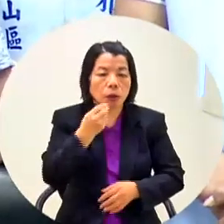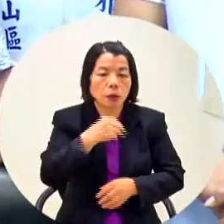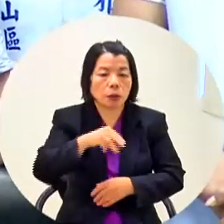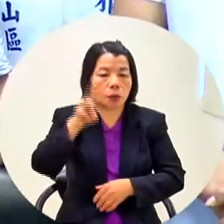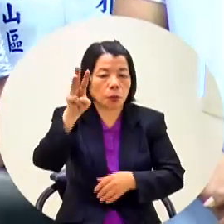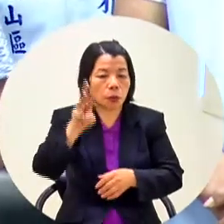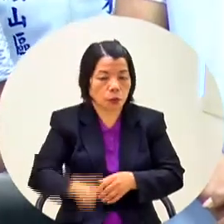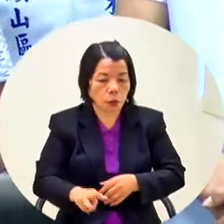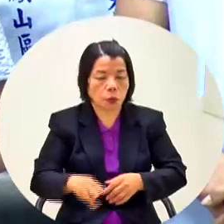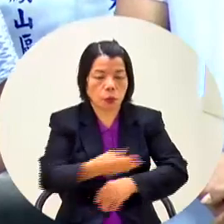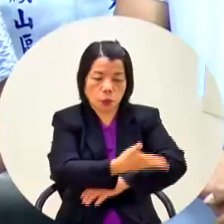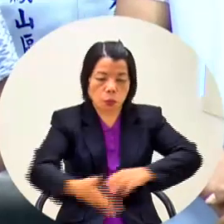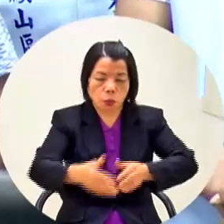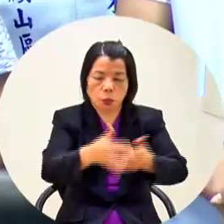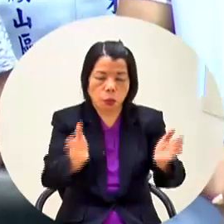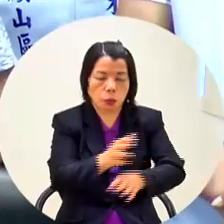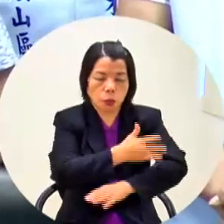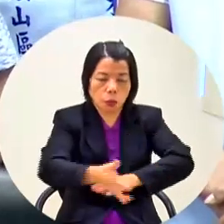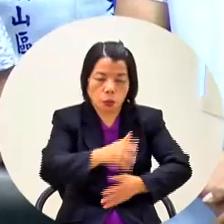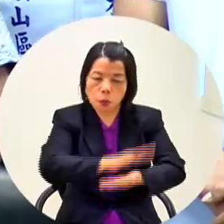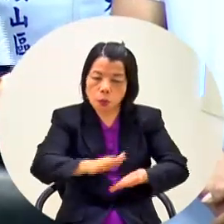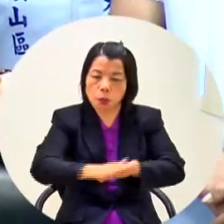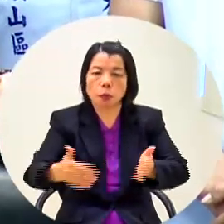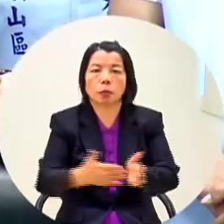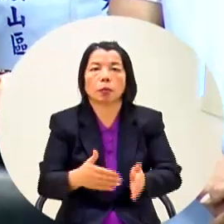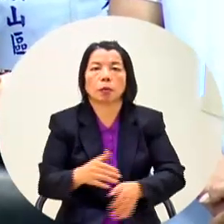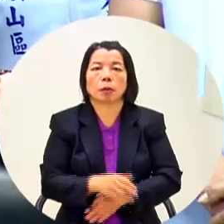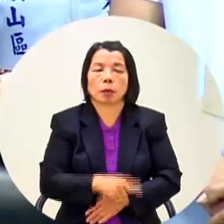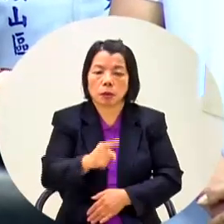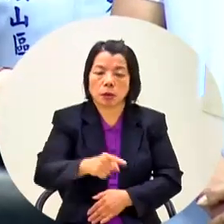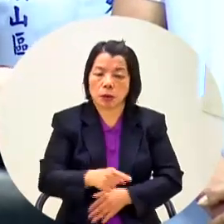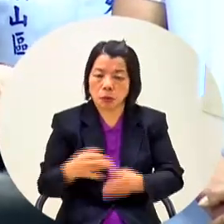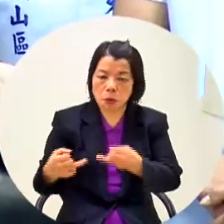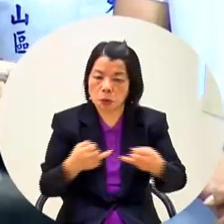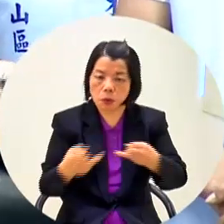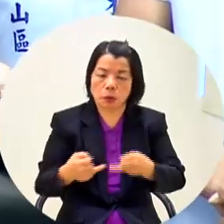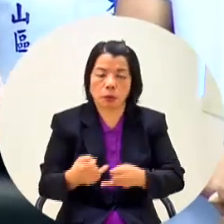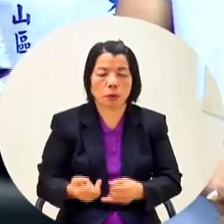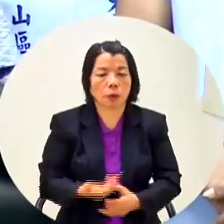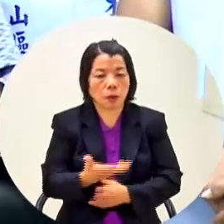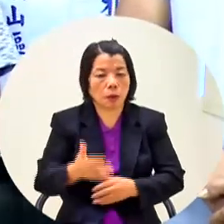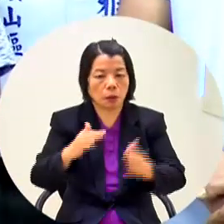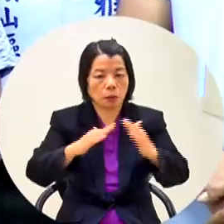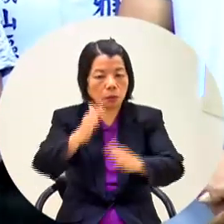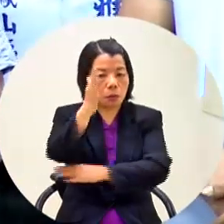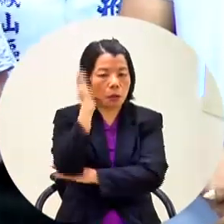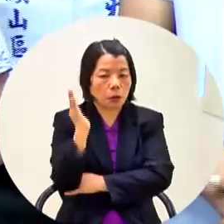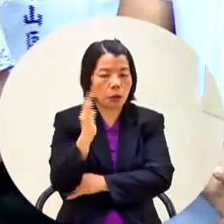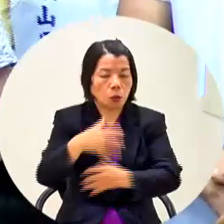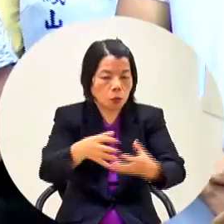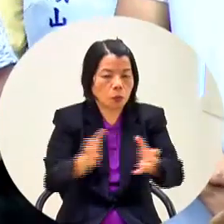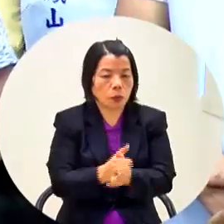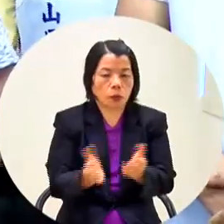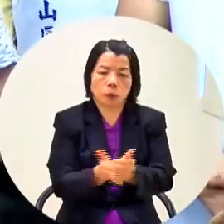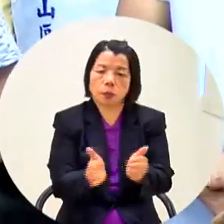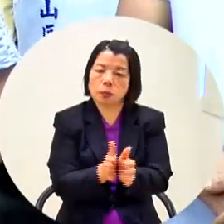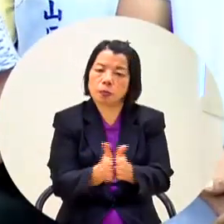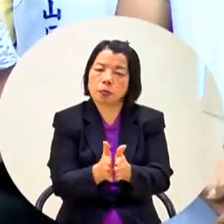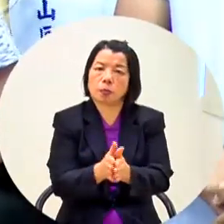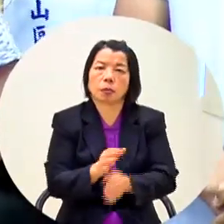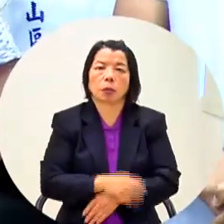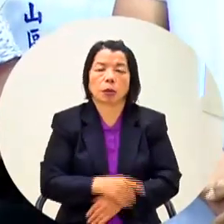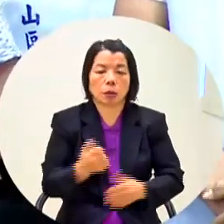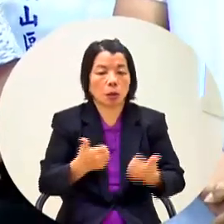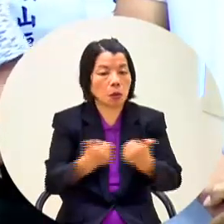成，我想问，现在这种效率是值得我们给那个市府团队鼓励哈。所以我刚刚底下议事厅